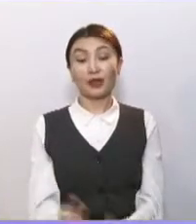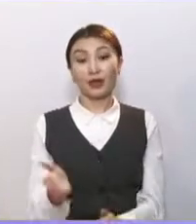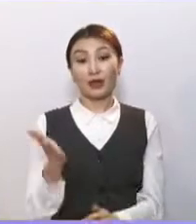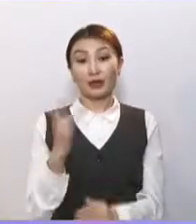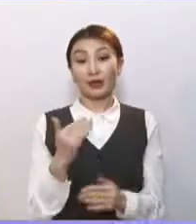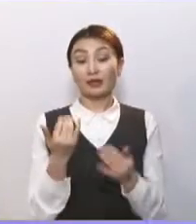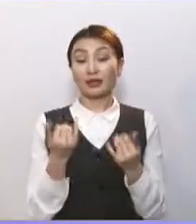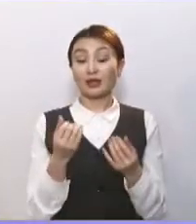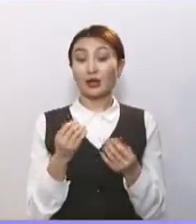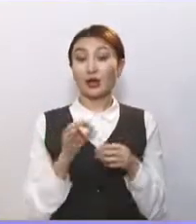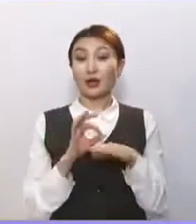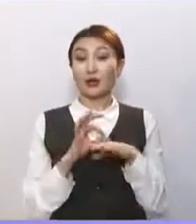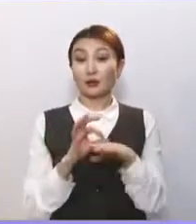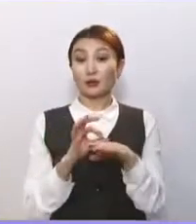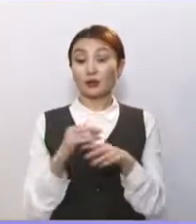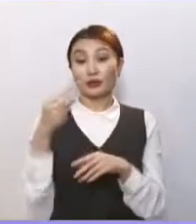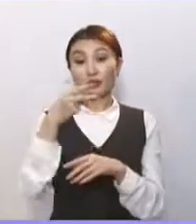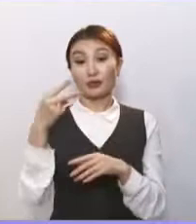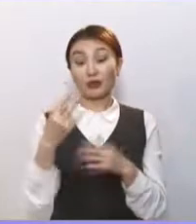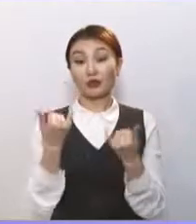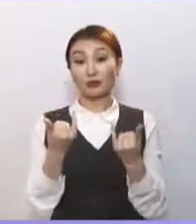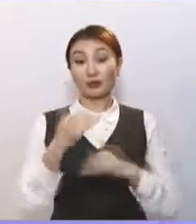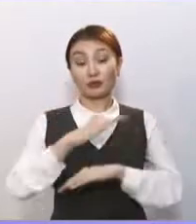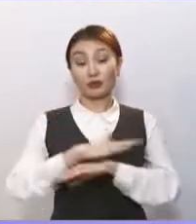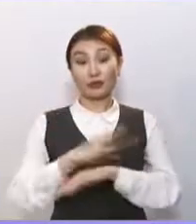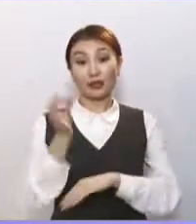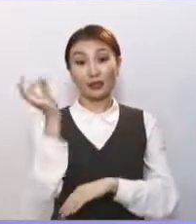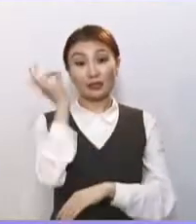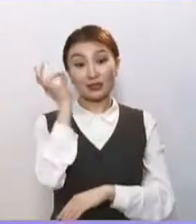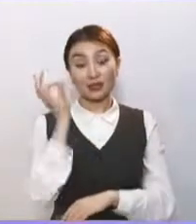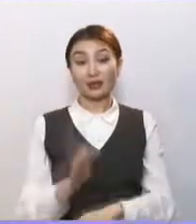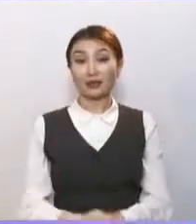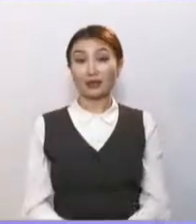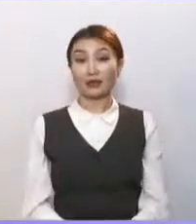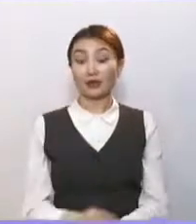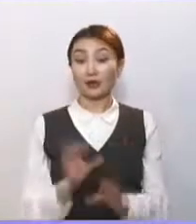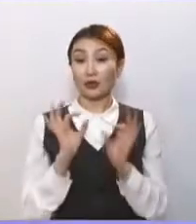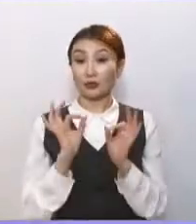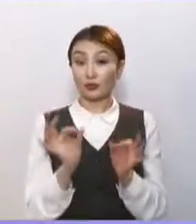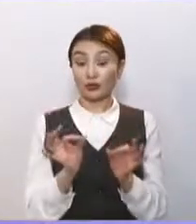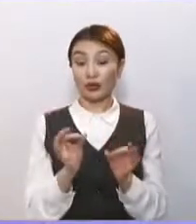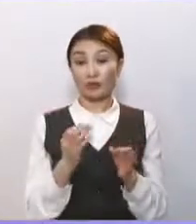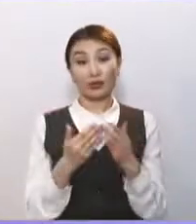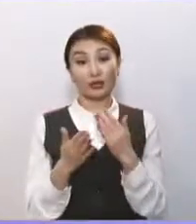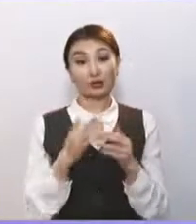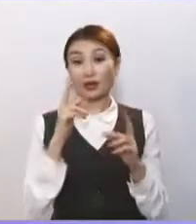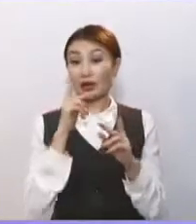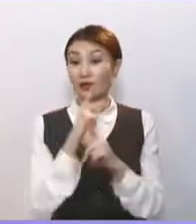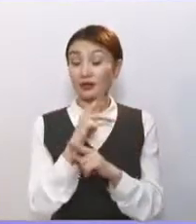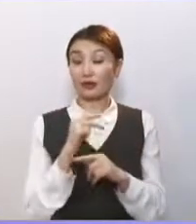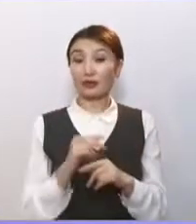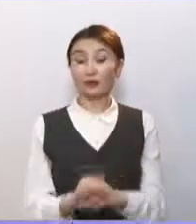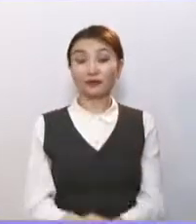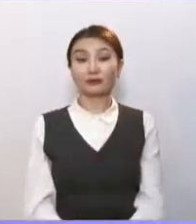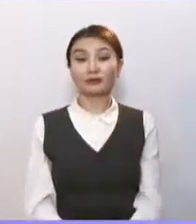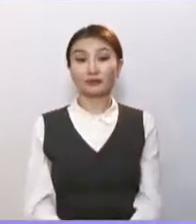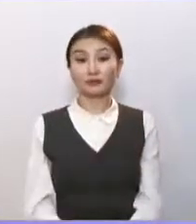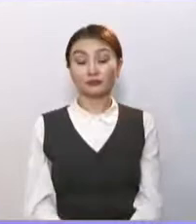Келгиле эми өтүлгөн теманы бүгүнкү сабакта эстейли. Туурабы же катабы